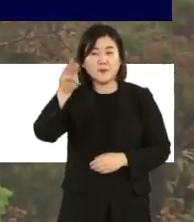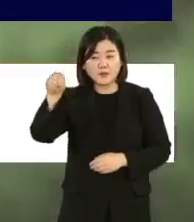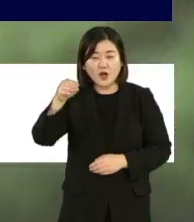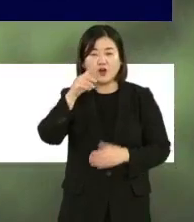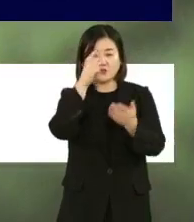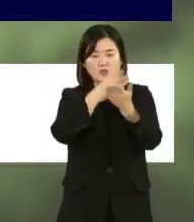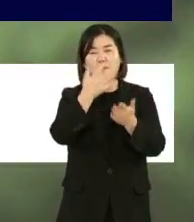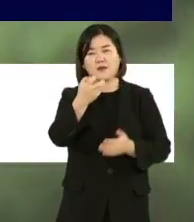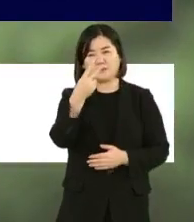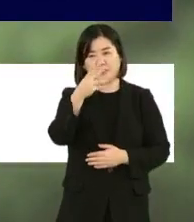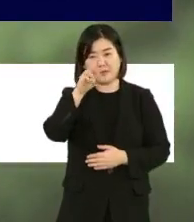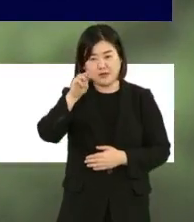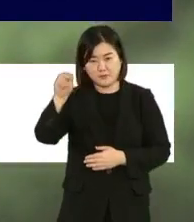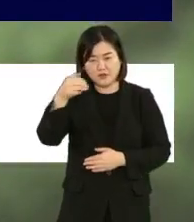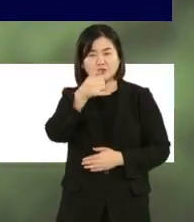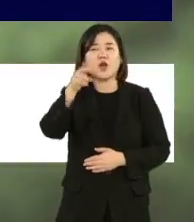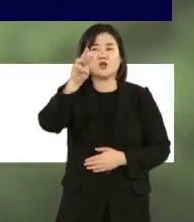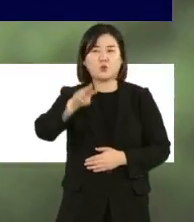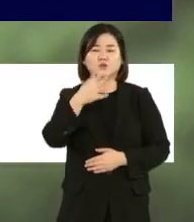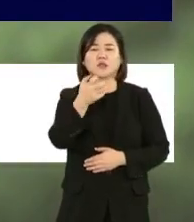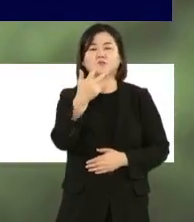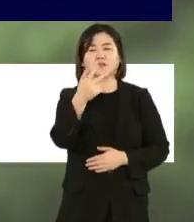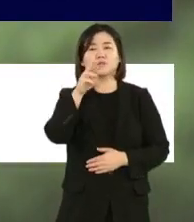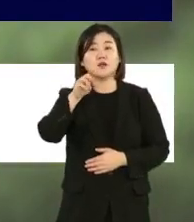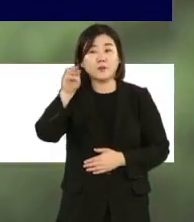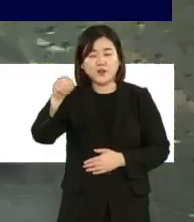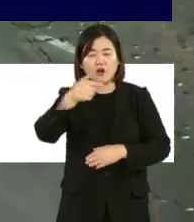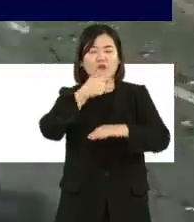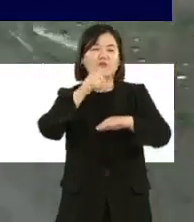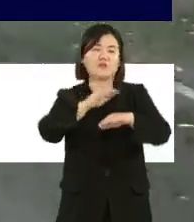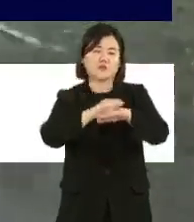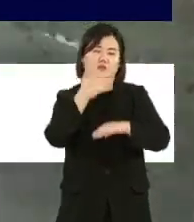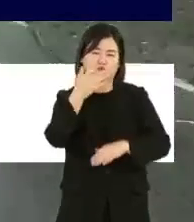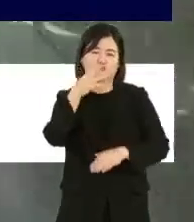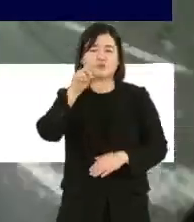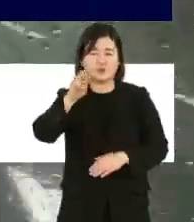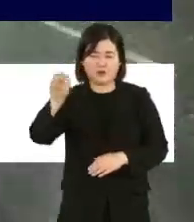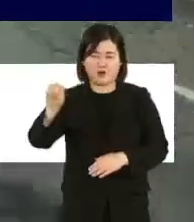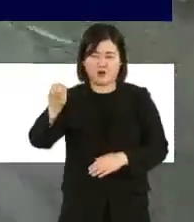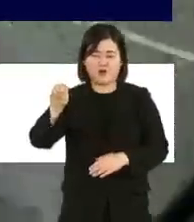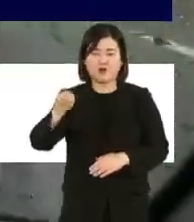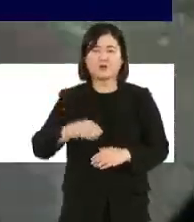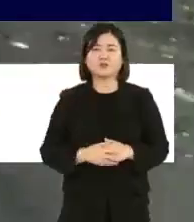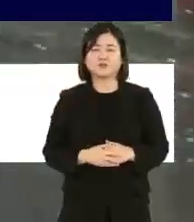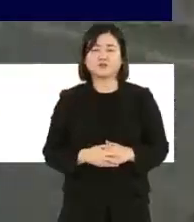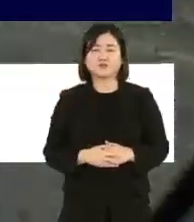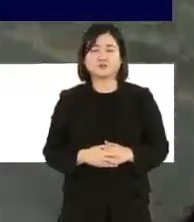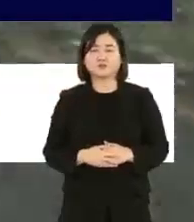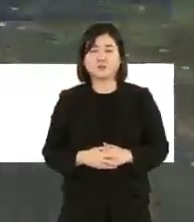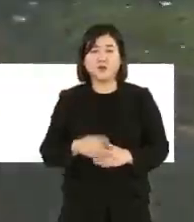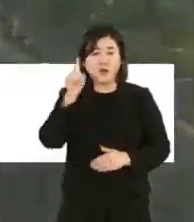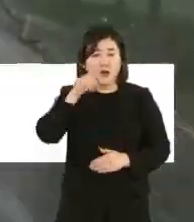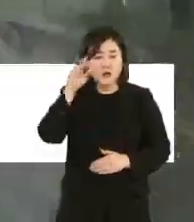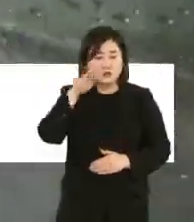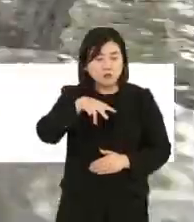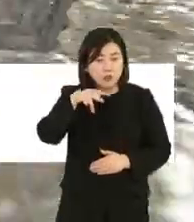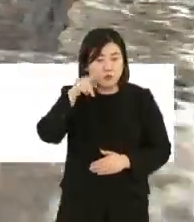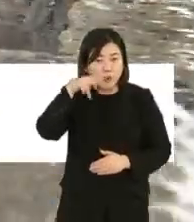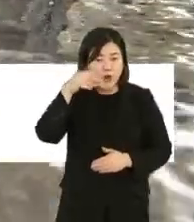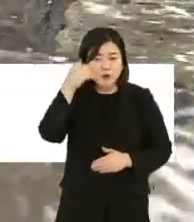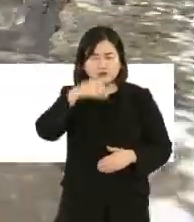천안 82mm 3종 47mm 대전 19mm 등입니다 내일부터 모레까지